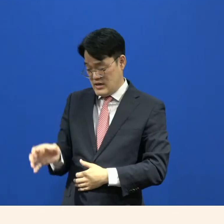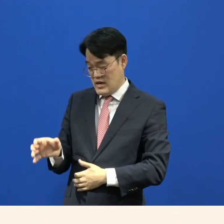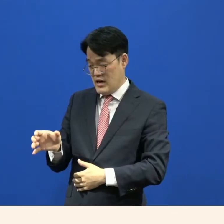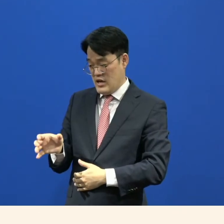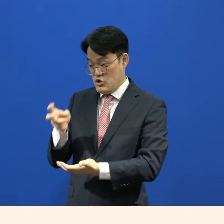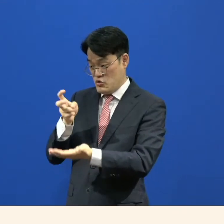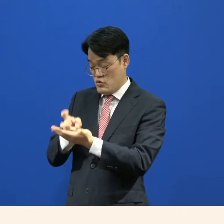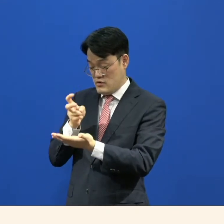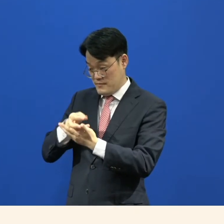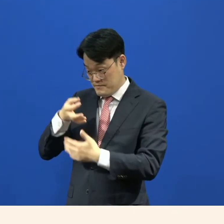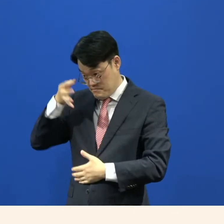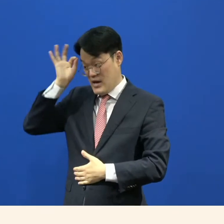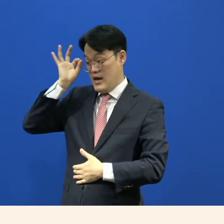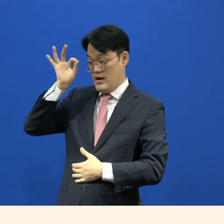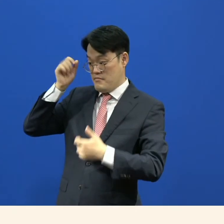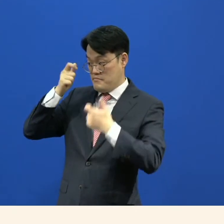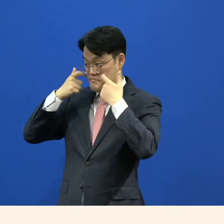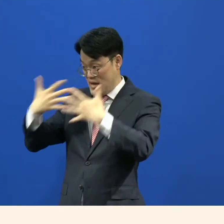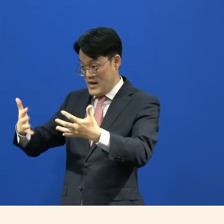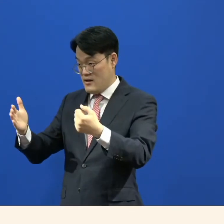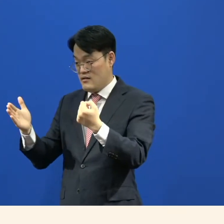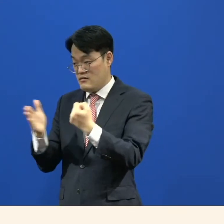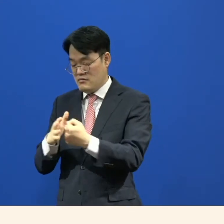확신 속에 그는 자랑하고 있는 거예요.